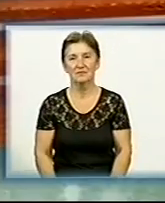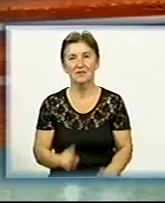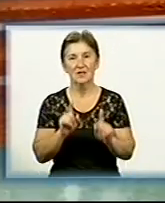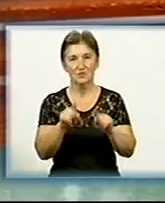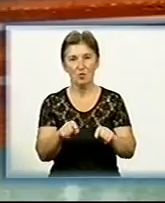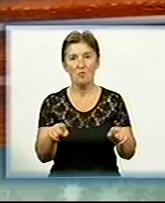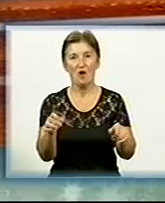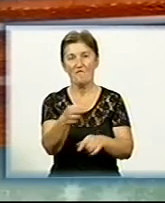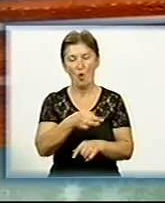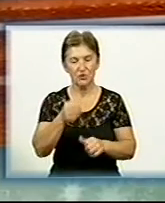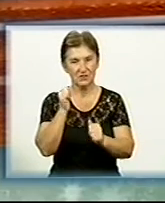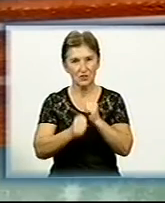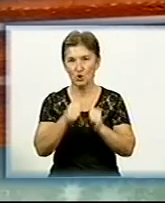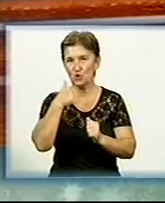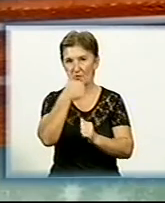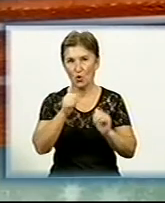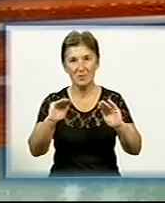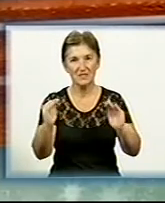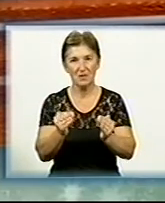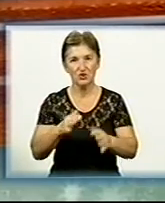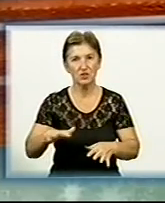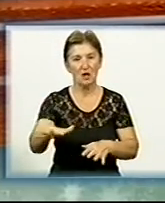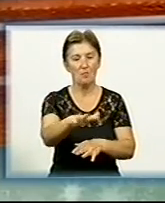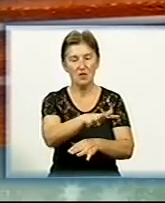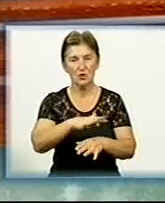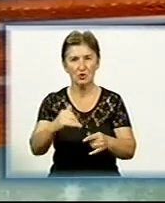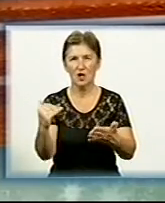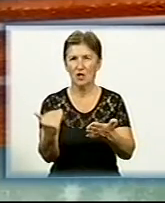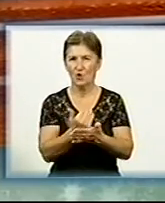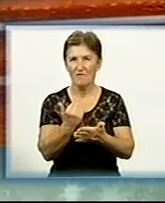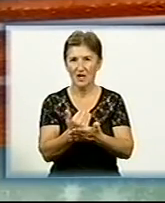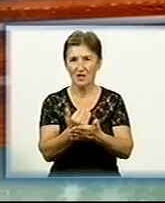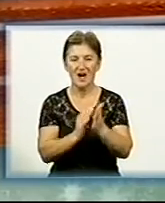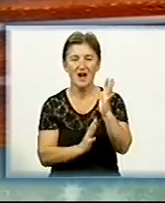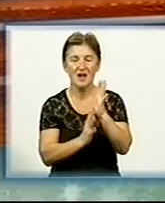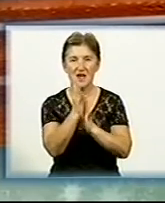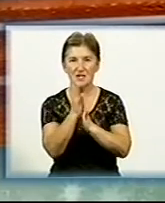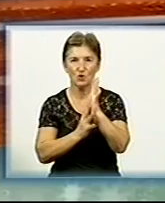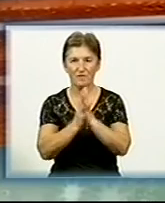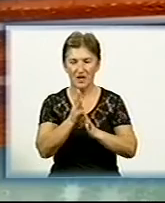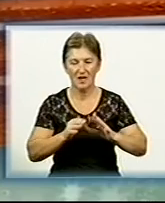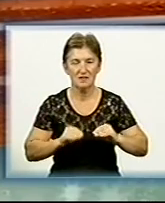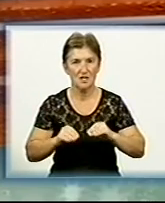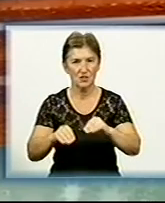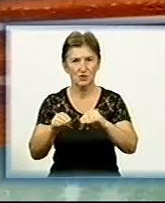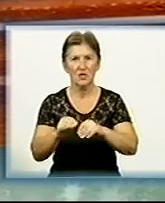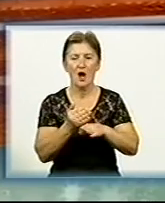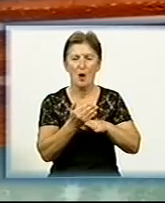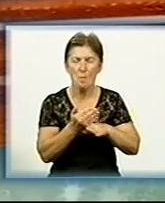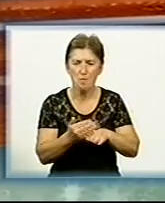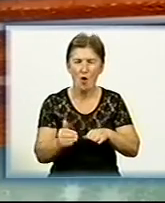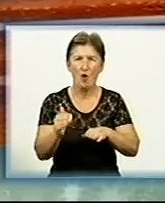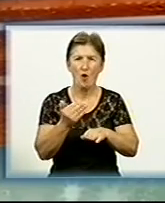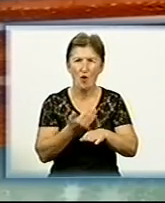Натомість в області з кожним роком зменшуються площі нових лісових насаджень. Це пов'язано з повільною передачею земель під